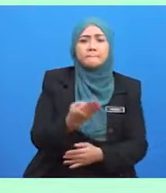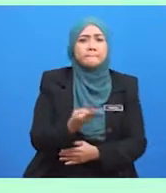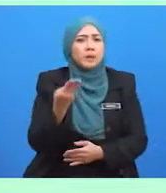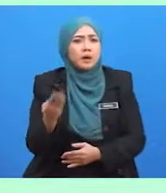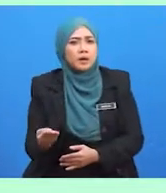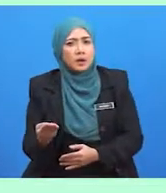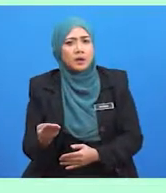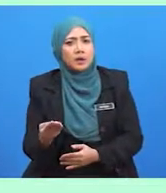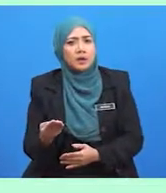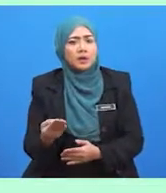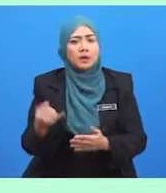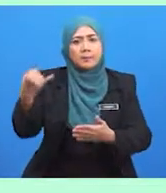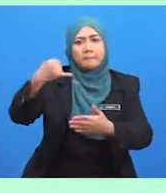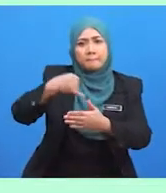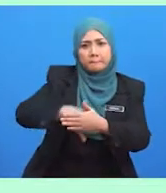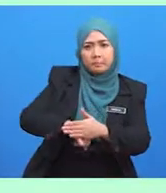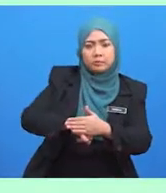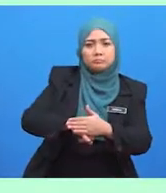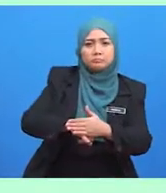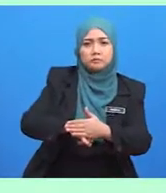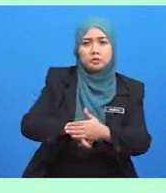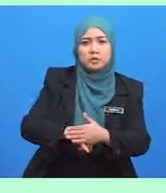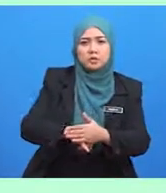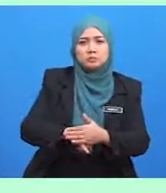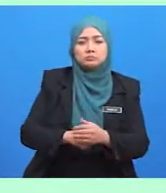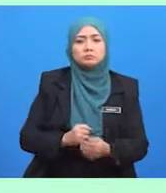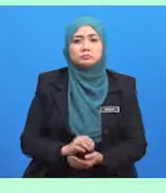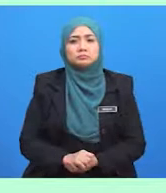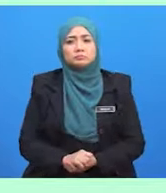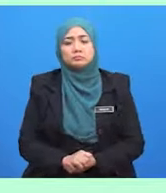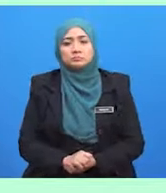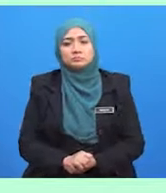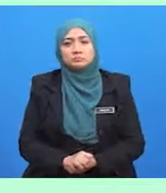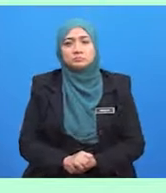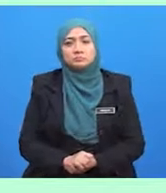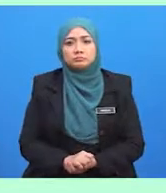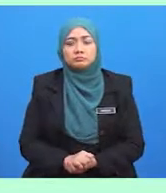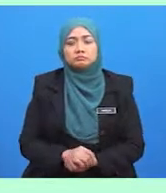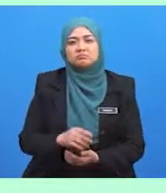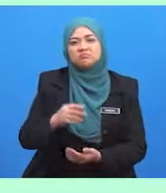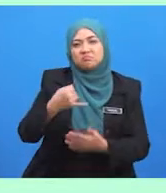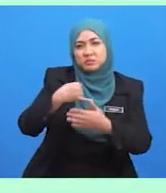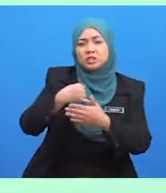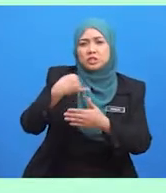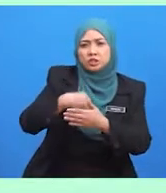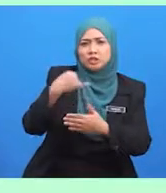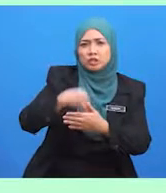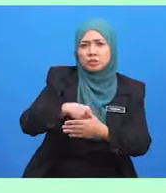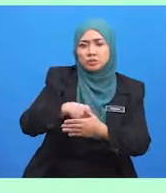rendah, tidak mesra pengguna dan memudaratkan kesihatan. Isu ini berkaitan dengan